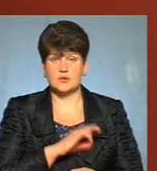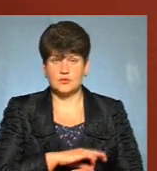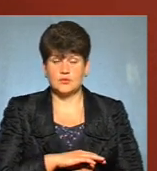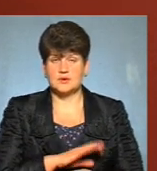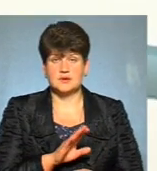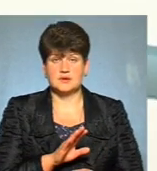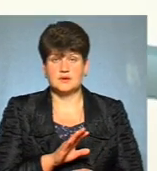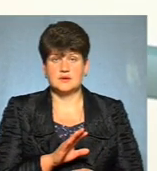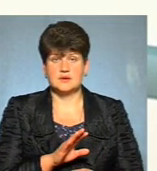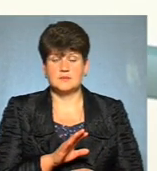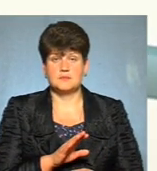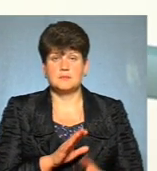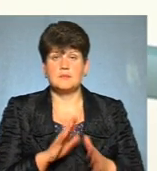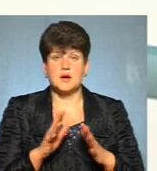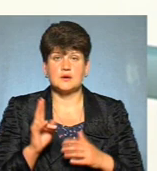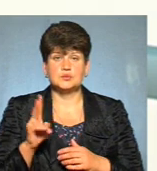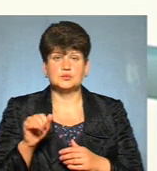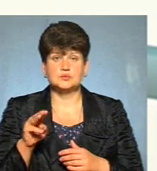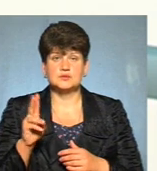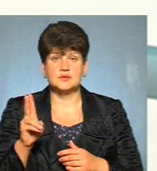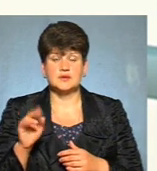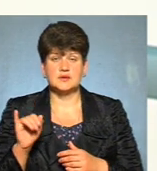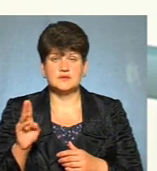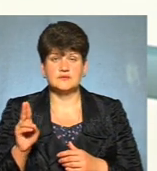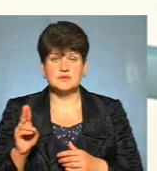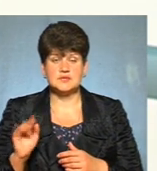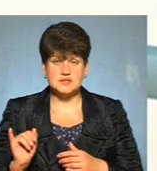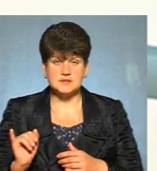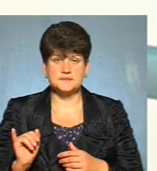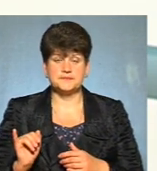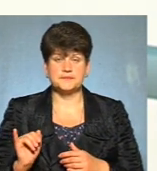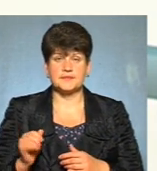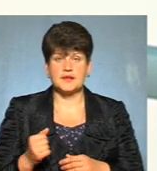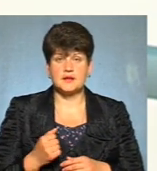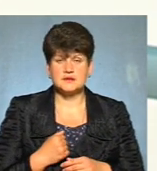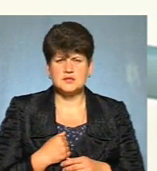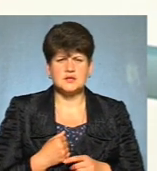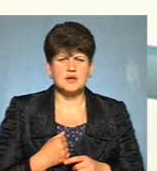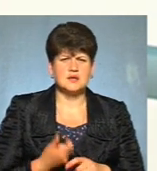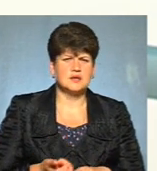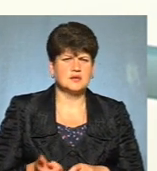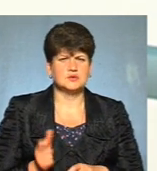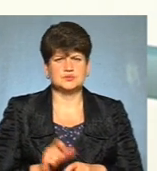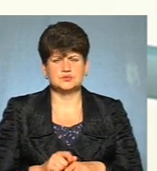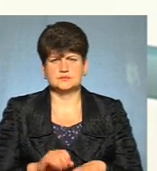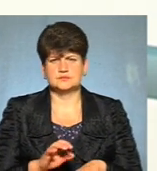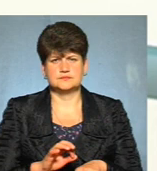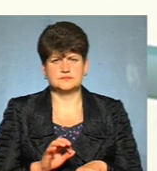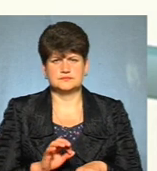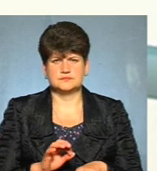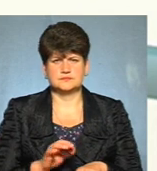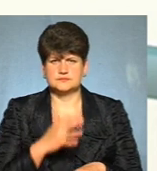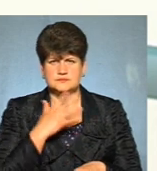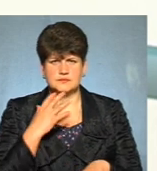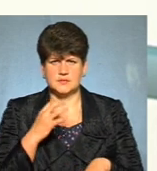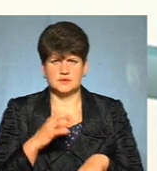Кутківці, лісопарк Кутківці, на жаль, належить до найбільш уражених територій в межах міста. Як